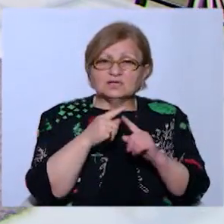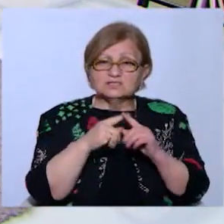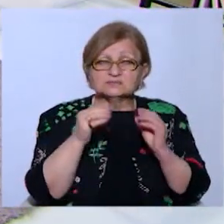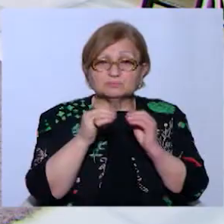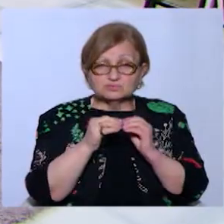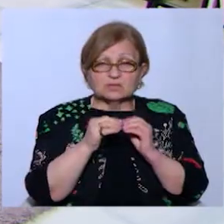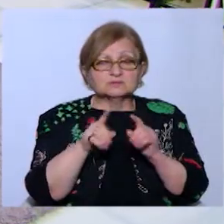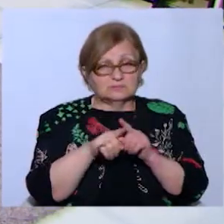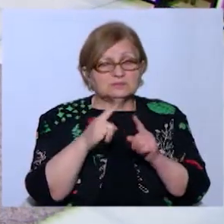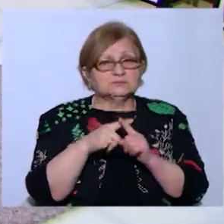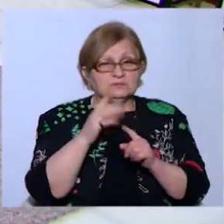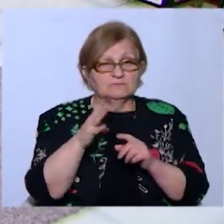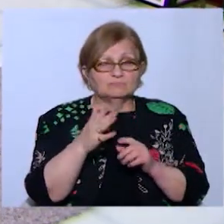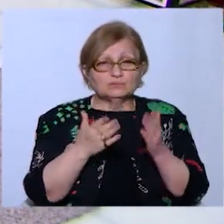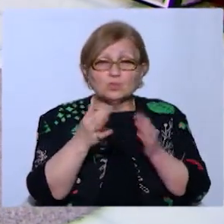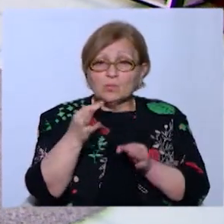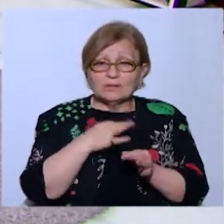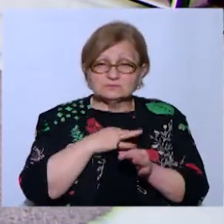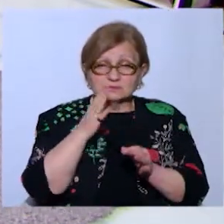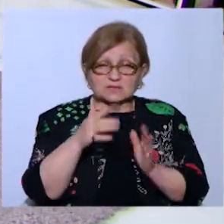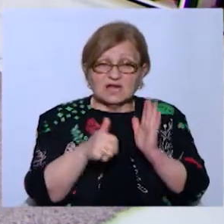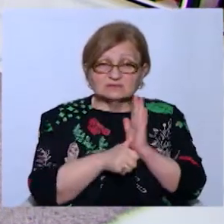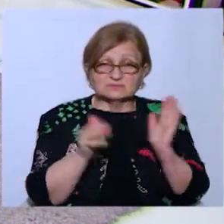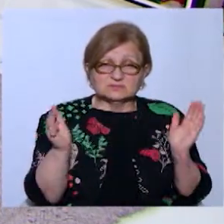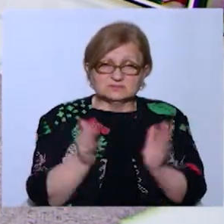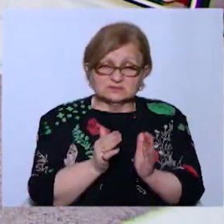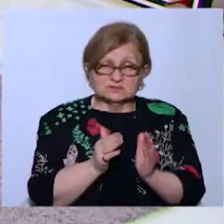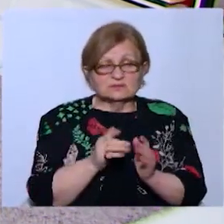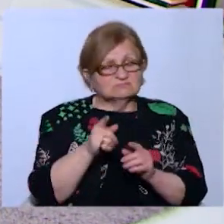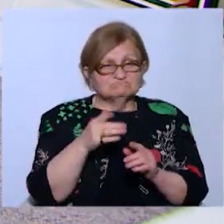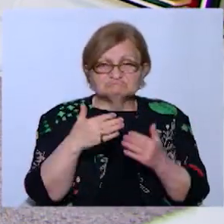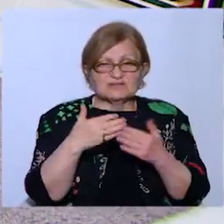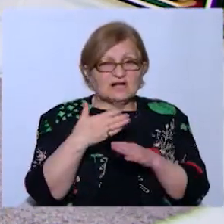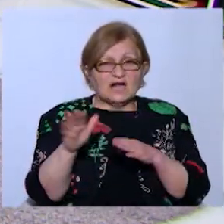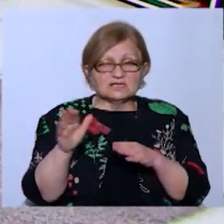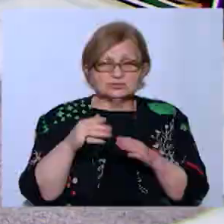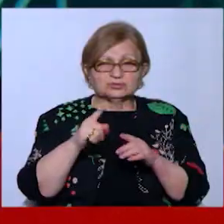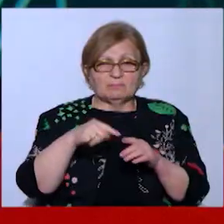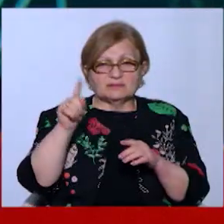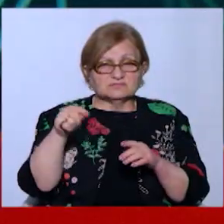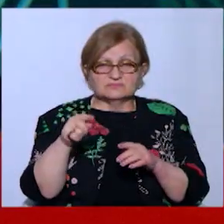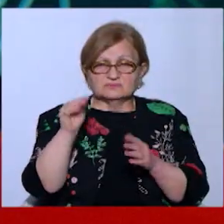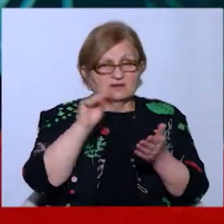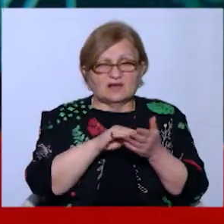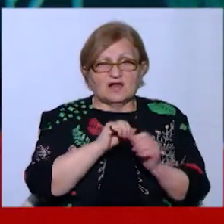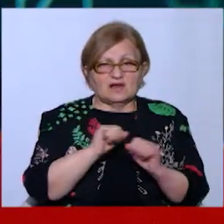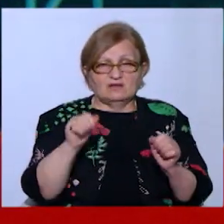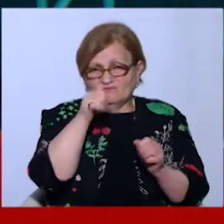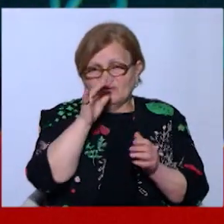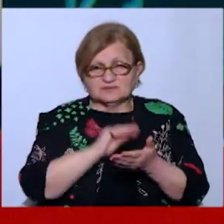გამოვა. თუ რომელიმე პასუხს მივიღებთ 6-ზე ნაკლებს, იგი გარეშე ფესვი იქნება და უნდა აღარ ჩავწეროთ